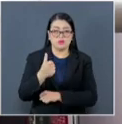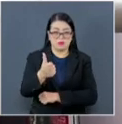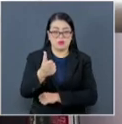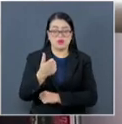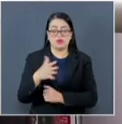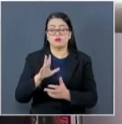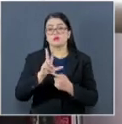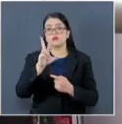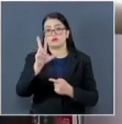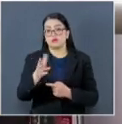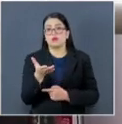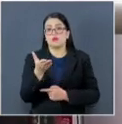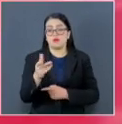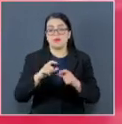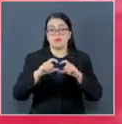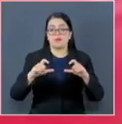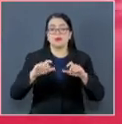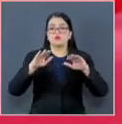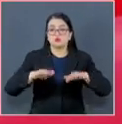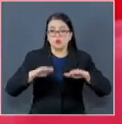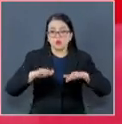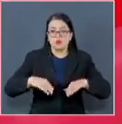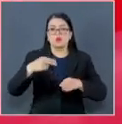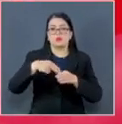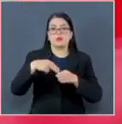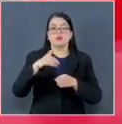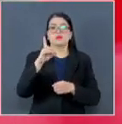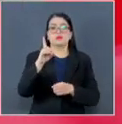มถึงข้อ3ขอให้มีบัตรส่วนลดค่าเชื้อเพลิงดี